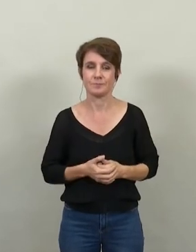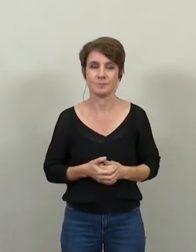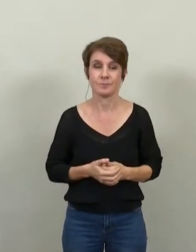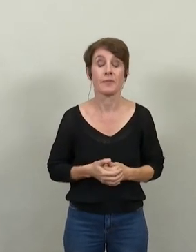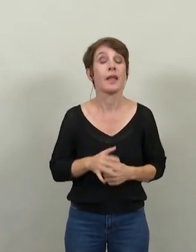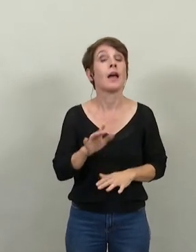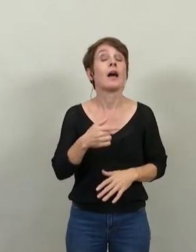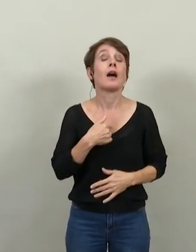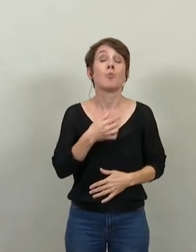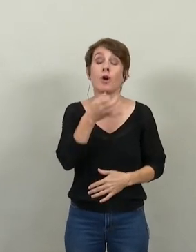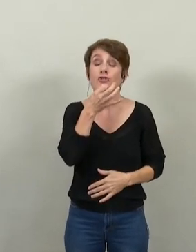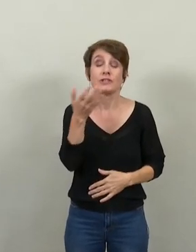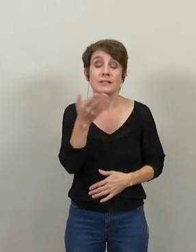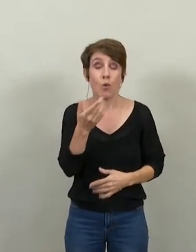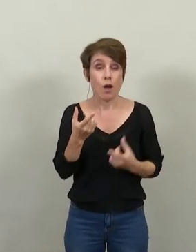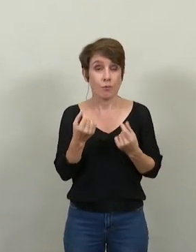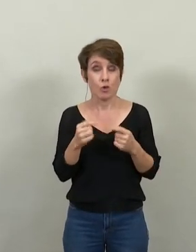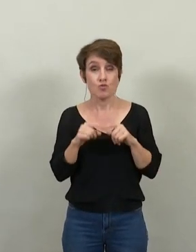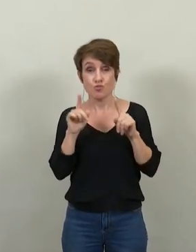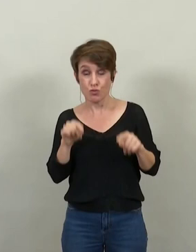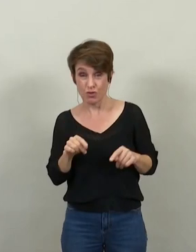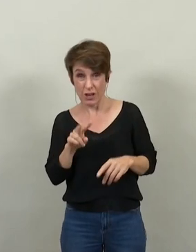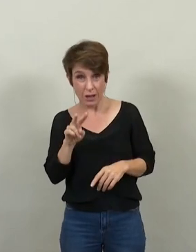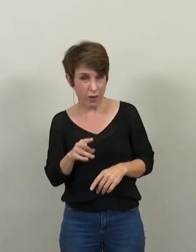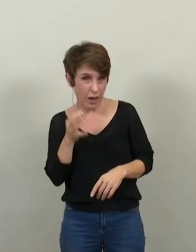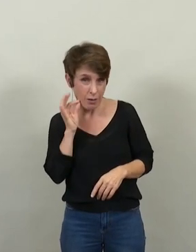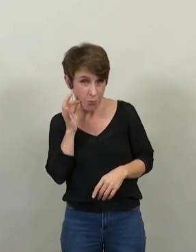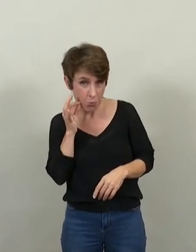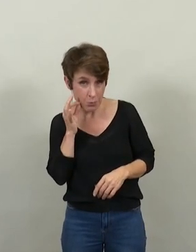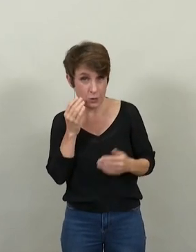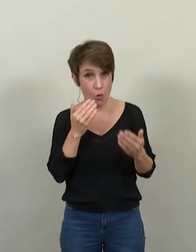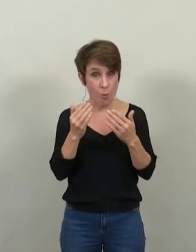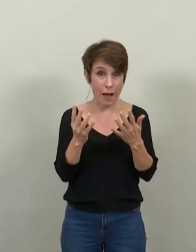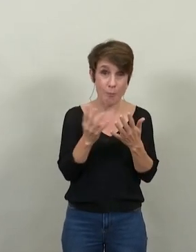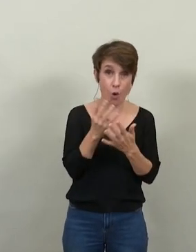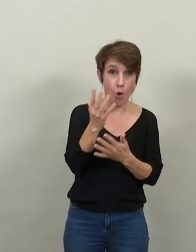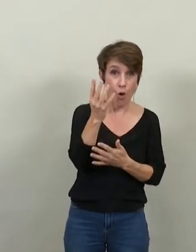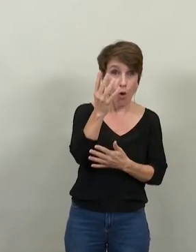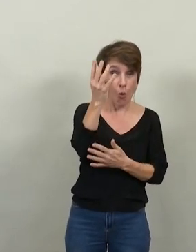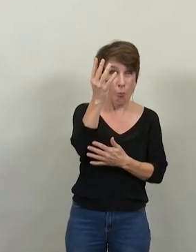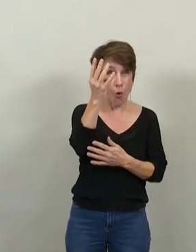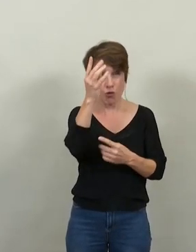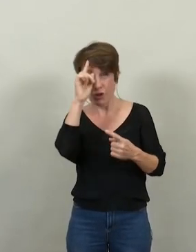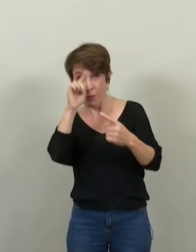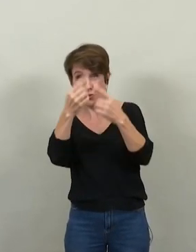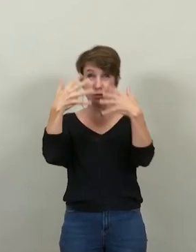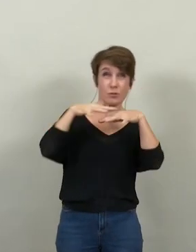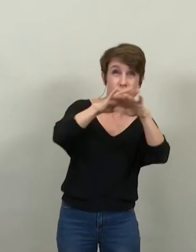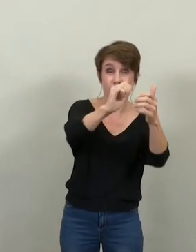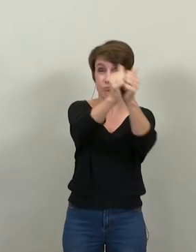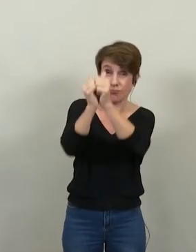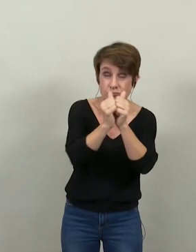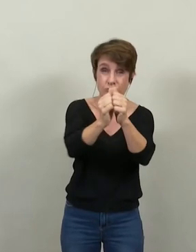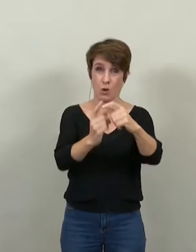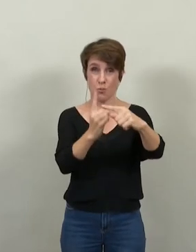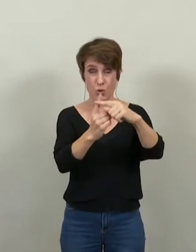je disais le le le budget en réalité il est modeste par rapport à un projet fédérateur est positif il correspond à